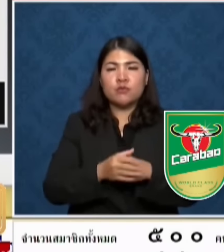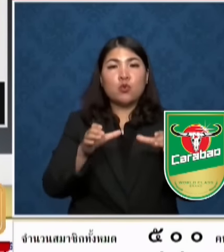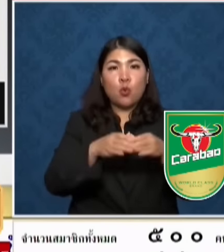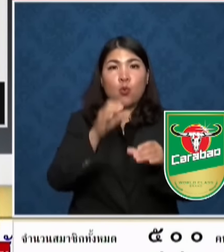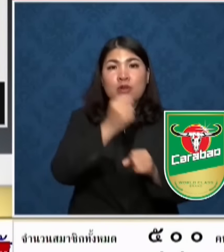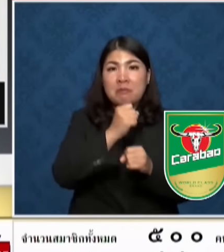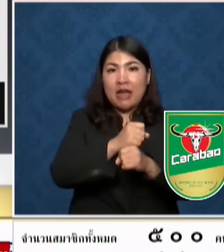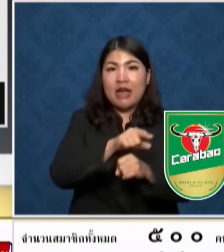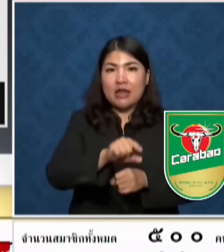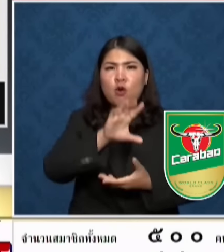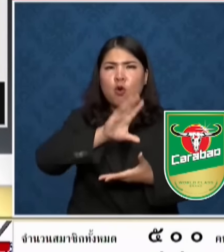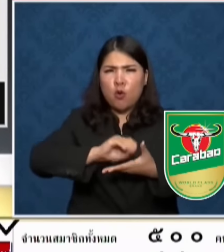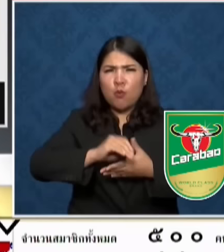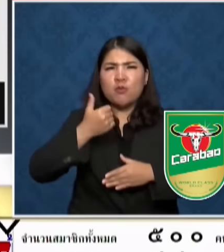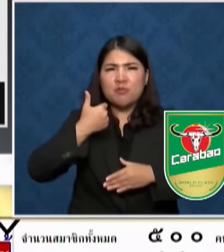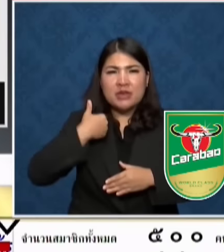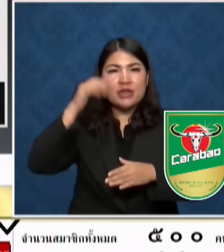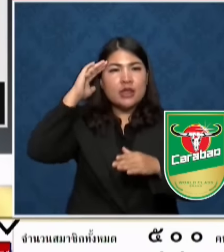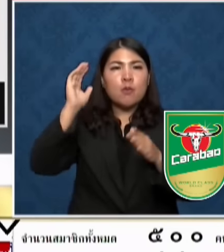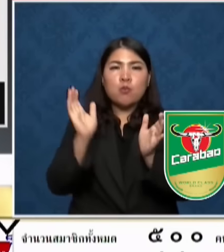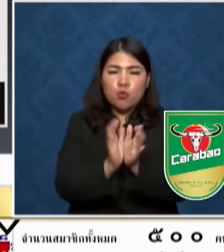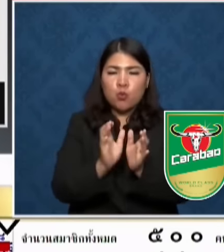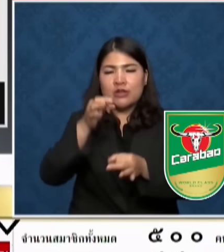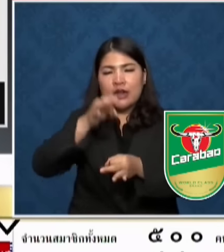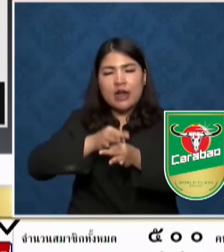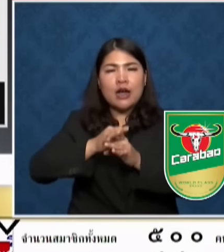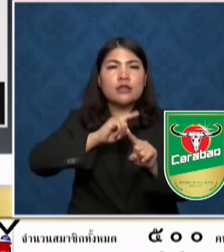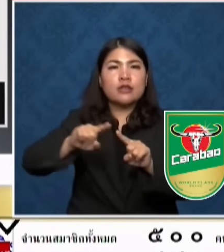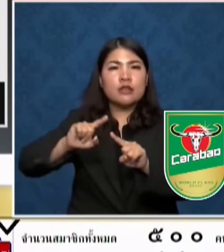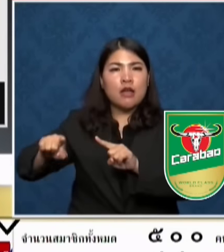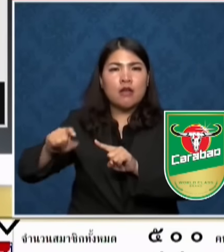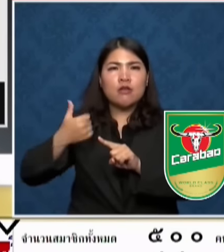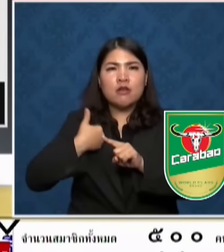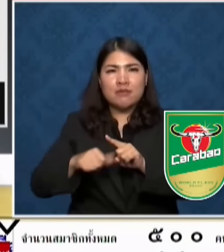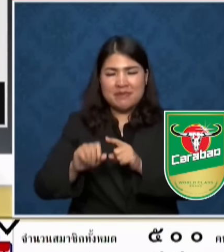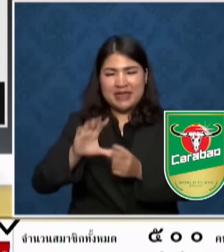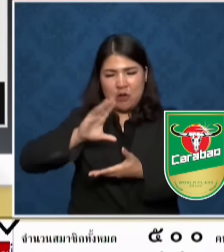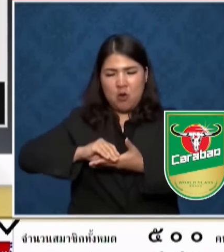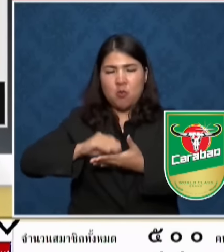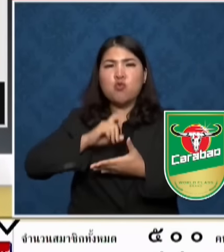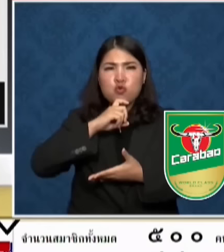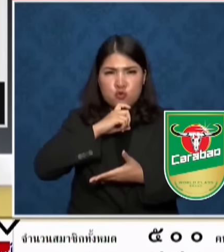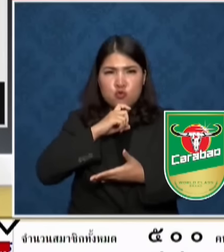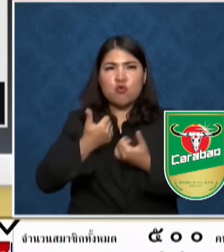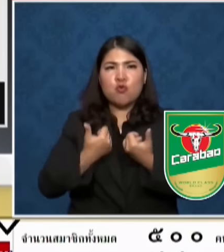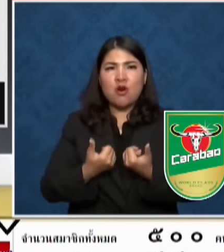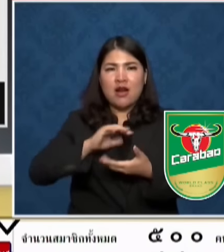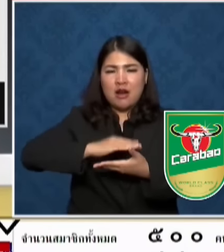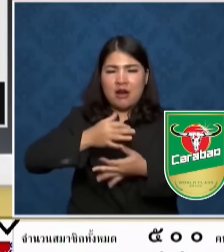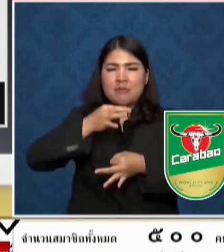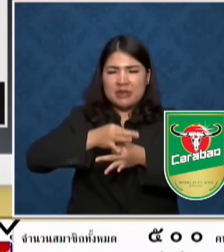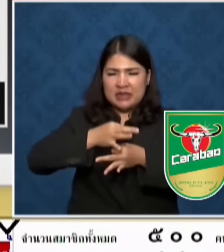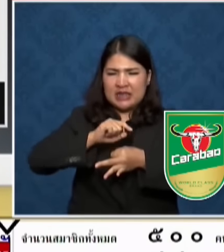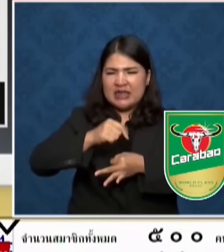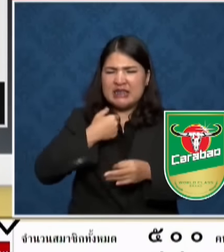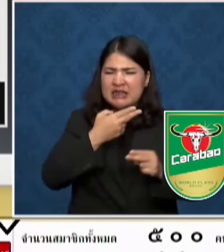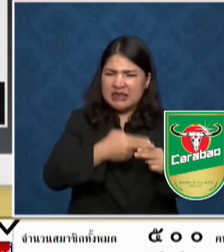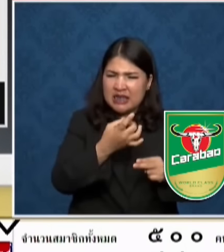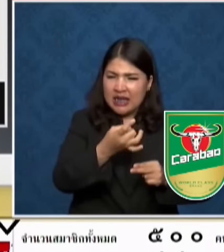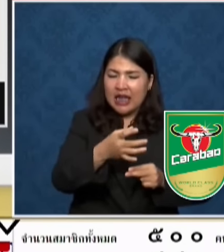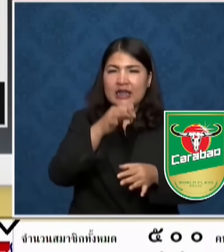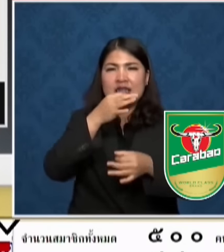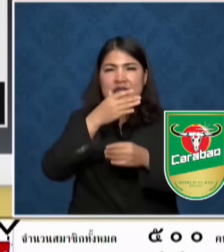ข้อมูลอยู่แล้วนะคะไม่ว่าจะเป็นตำรวจหรือธนาคารมีข้อมูลอยู่ในมือว่าบัญชีเหล่านี้ชื่ออะไรธนาคาร